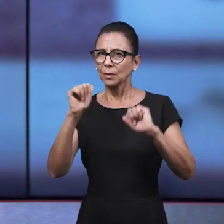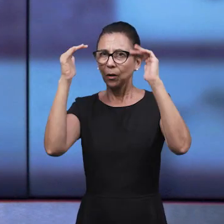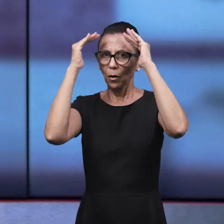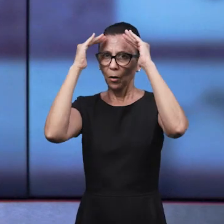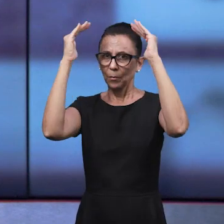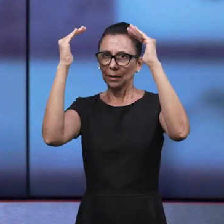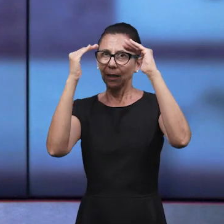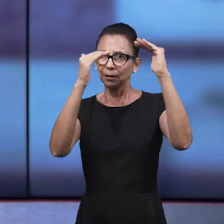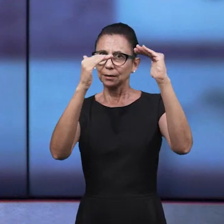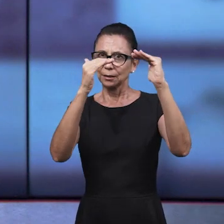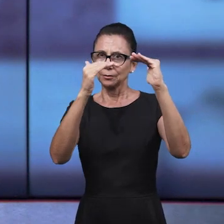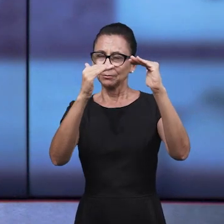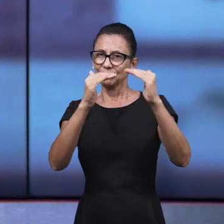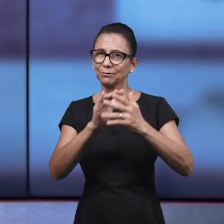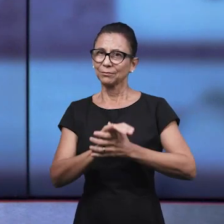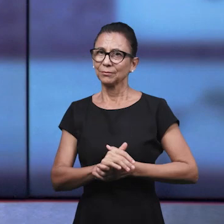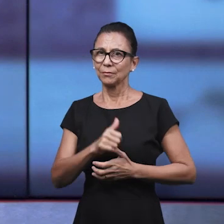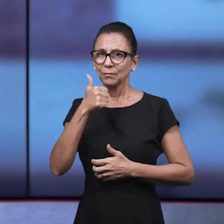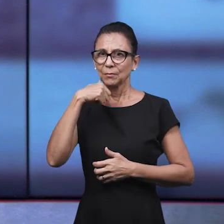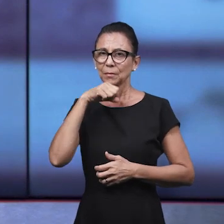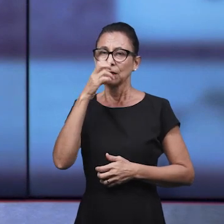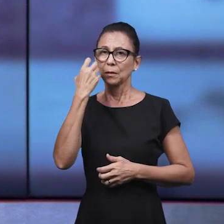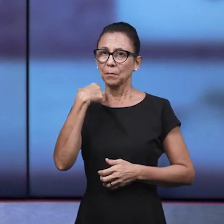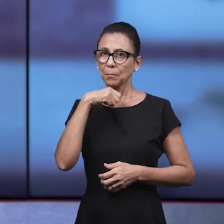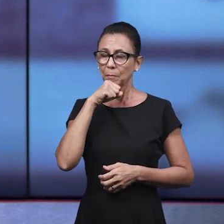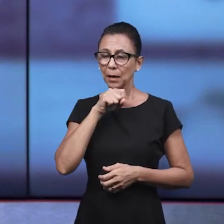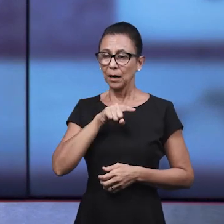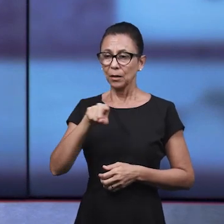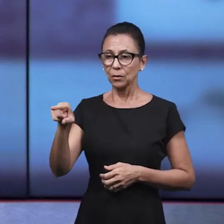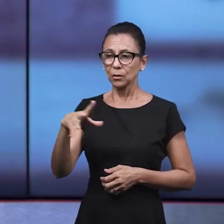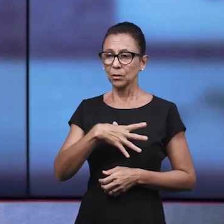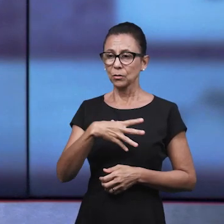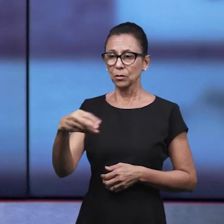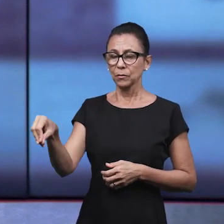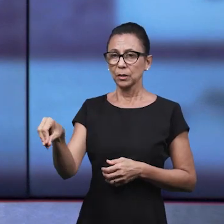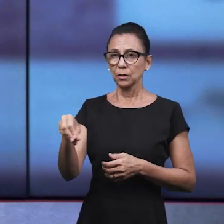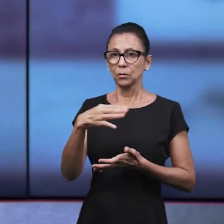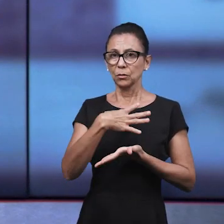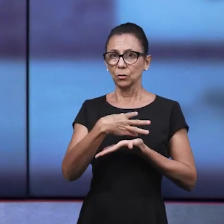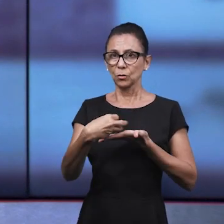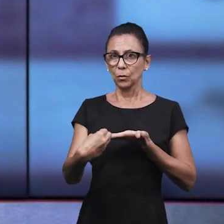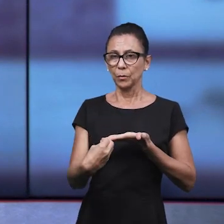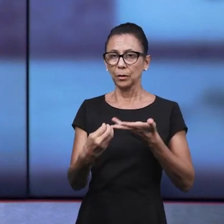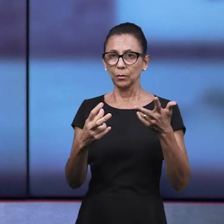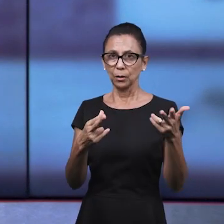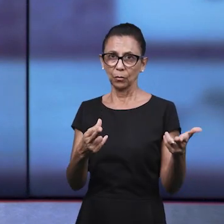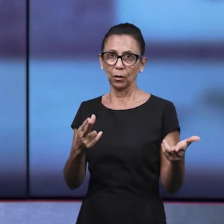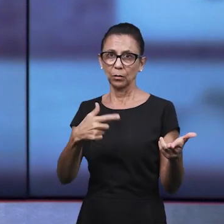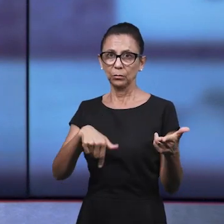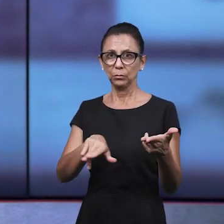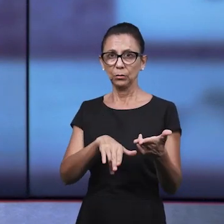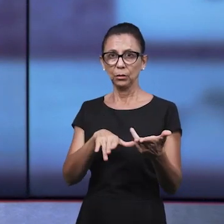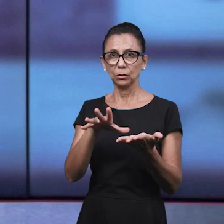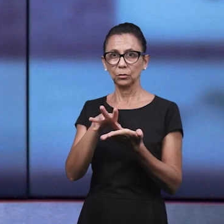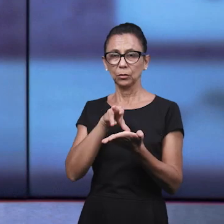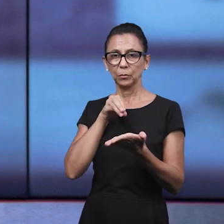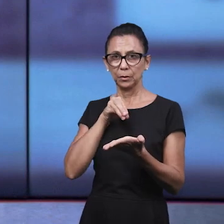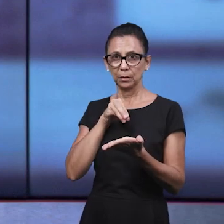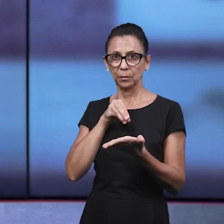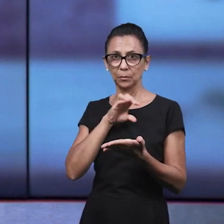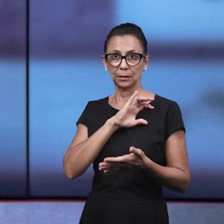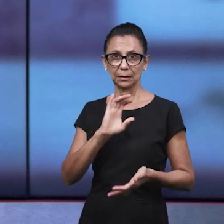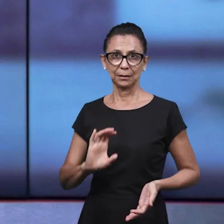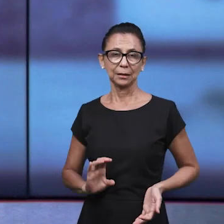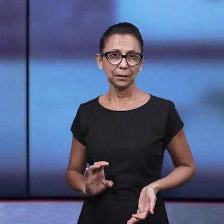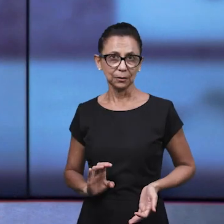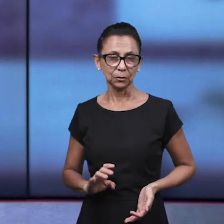et obéissent notre voix. Donc, et- donc est-ce qu'ils sont nos imitateurs comme nous